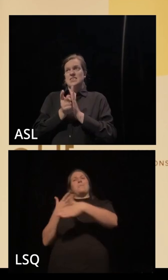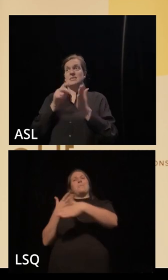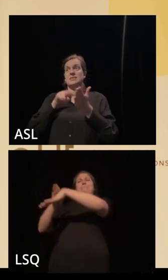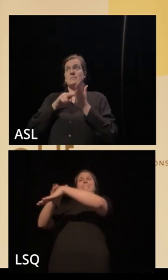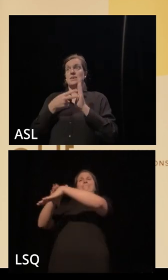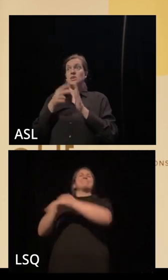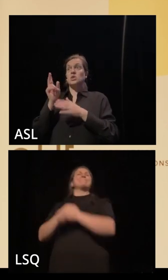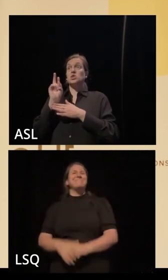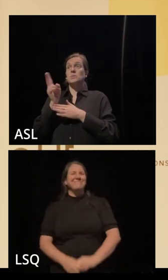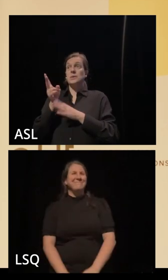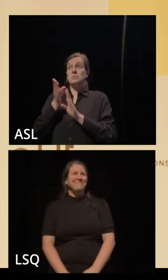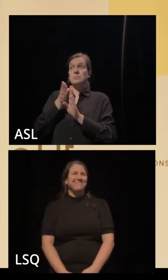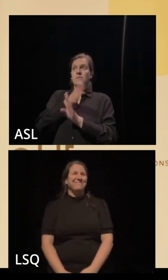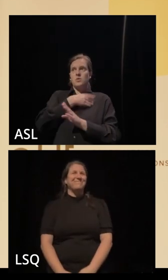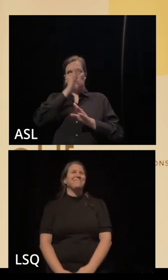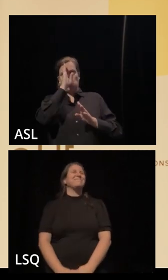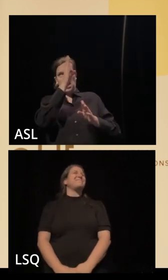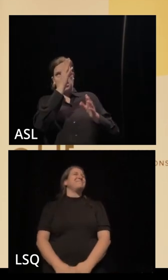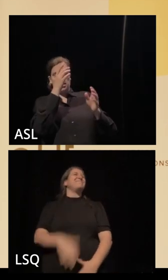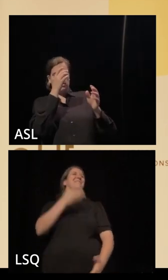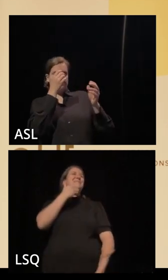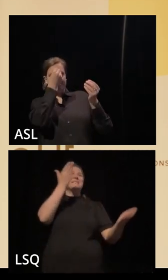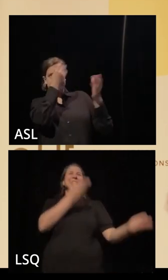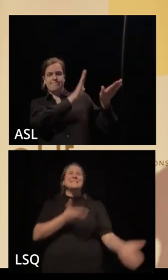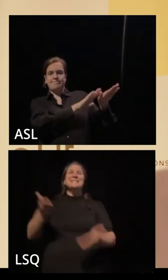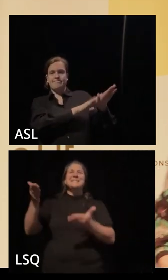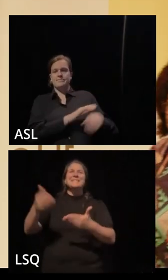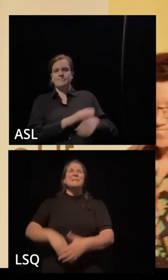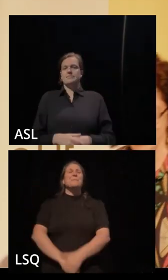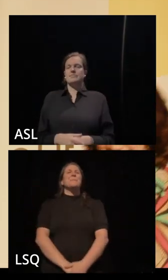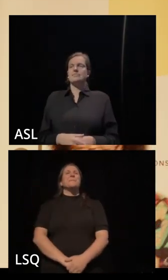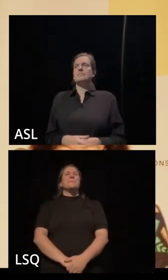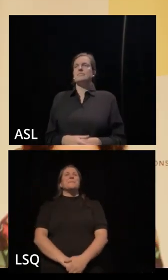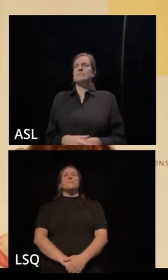vous saluer. Merci. Bonne présentation.